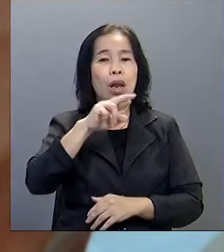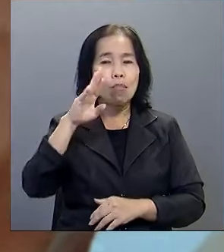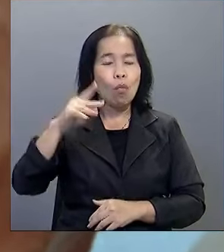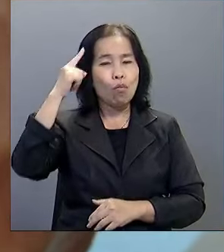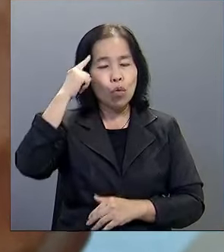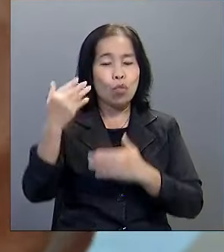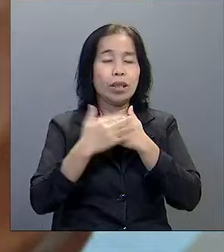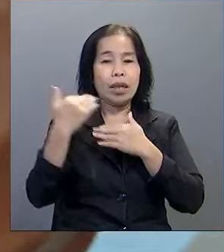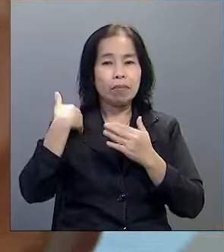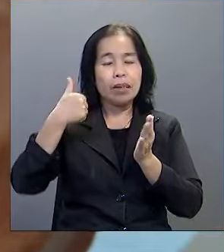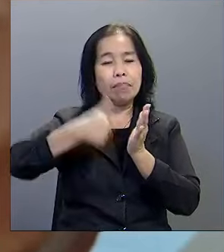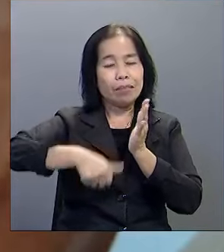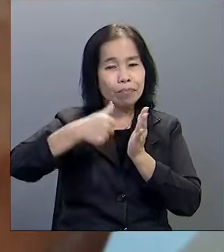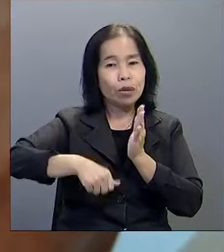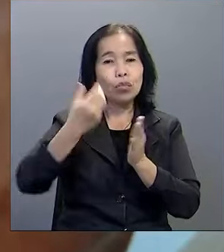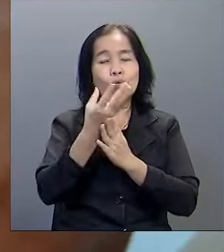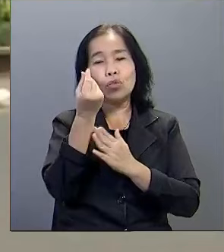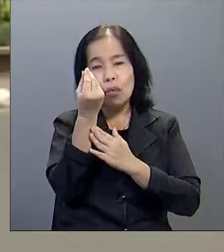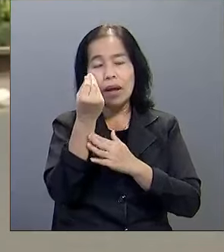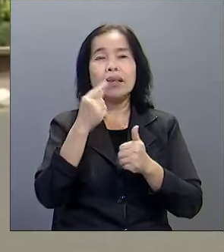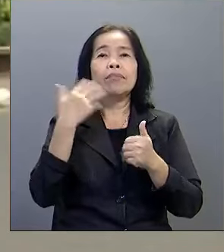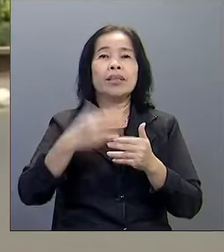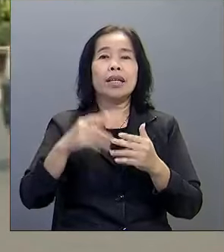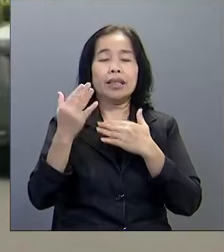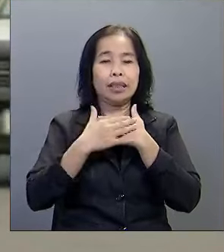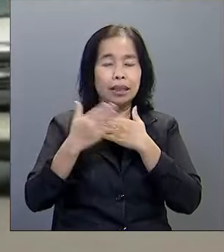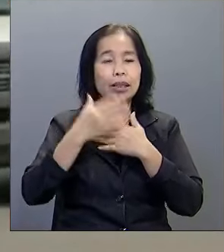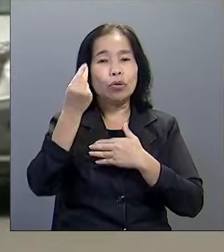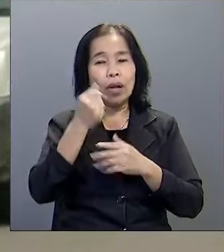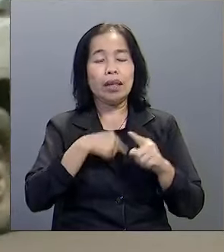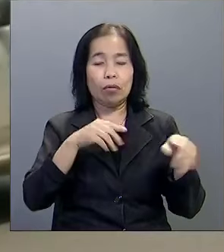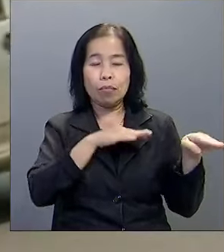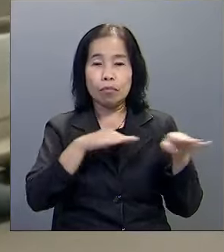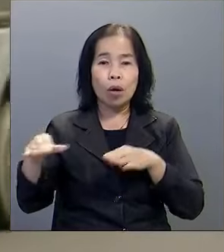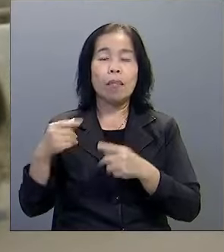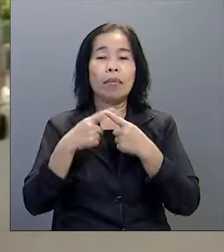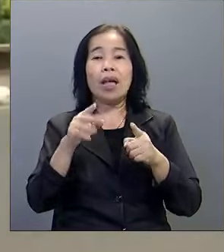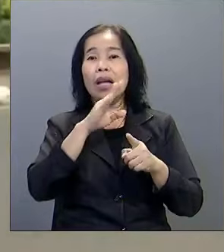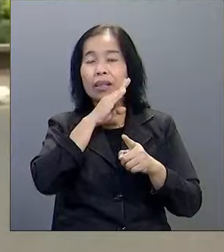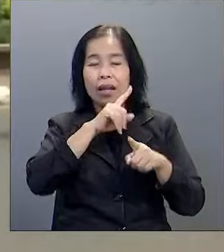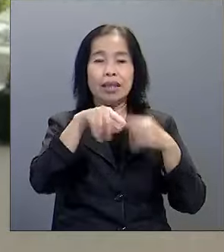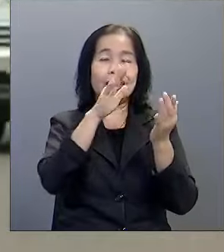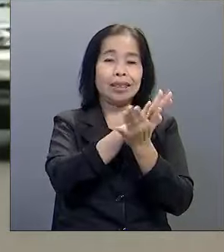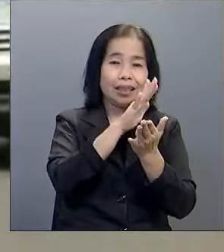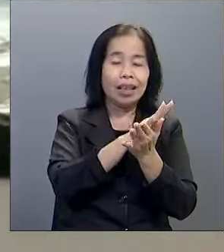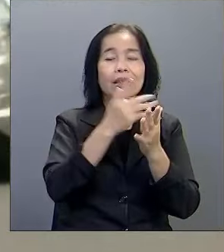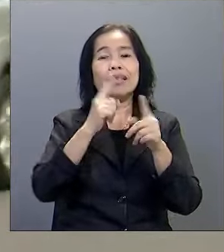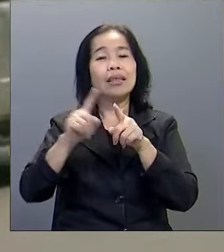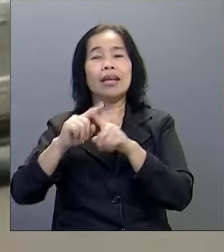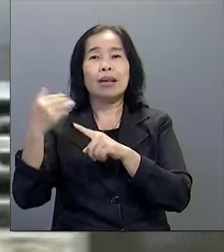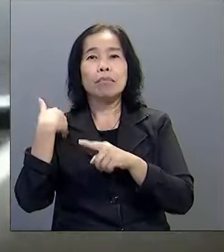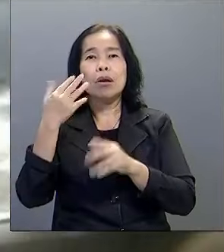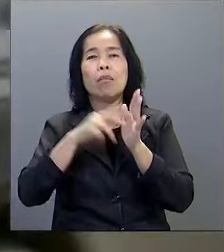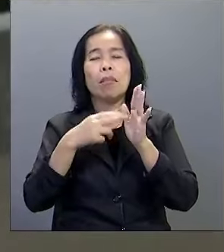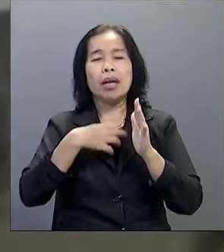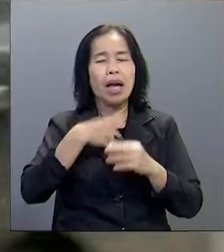ใบสั่งทผานมาเทาไ่ นะักี่ครั้งเพื่เป็กเตรยมตัว แต่ไม่วาจะยไก็ตามครับระบบททำมาทั้หมด จุประสงค์ท